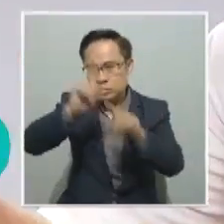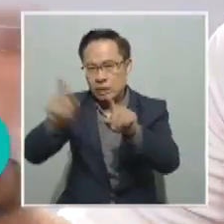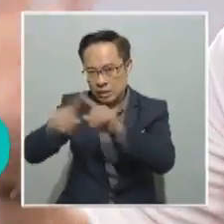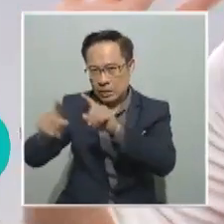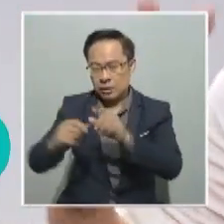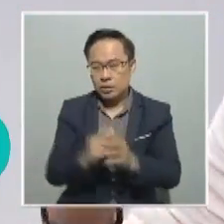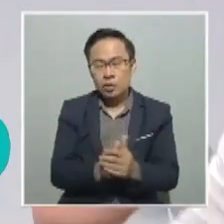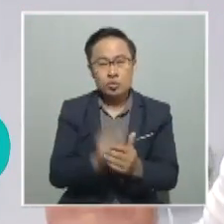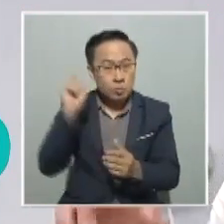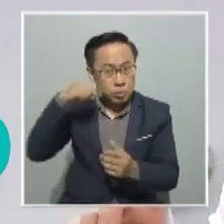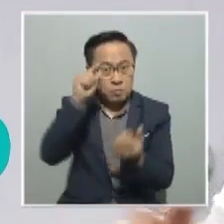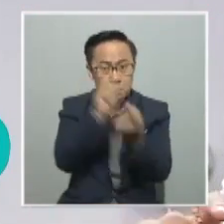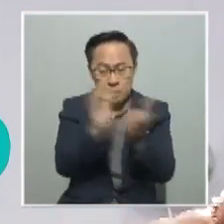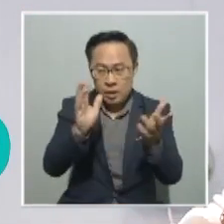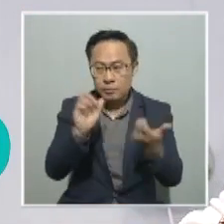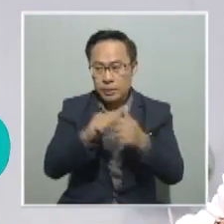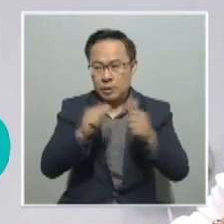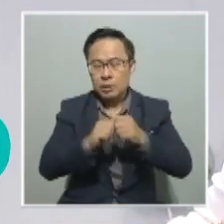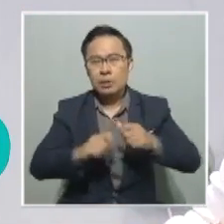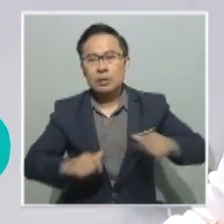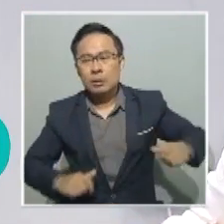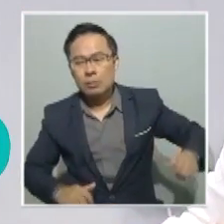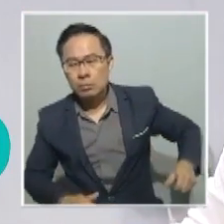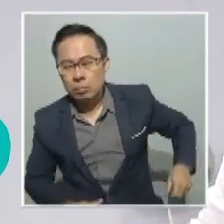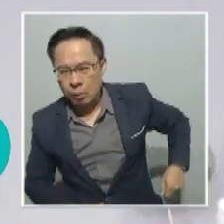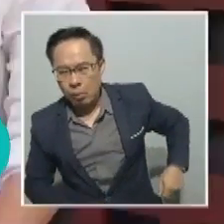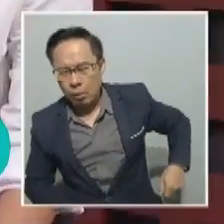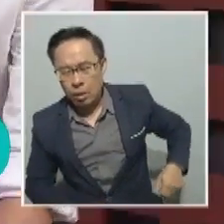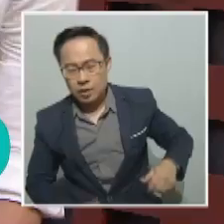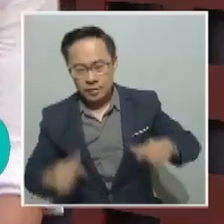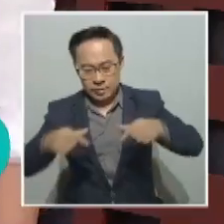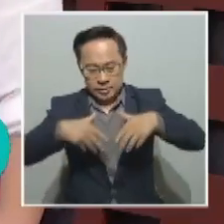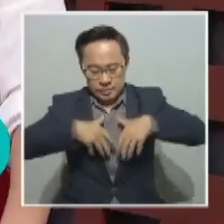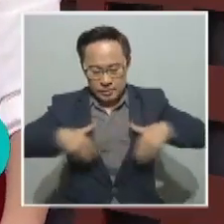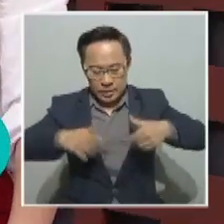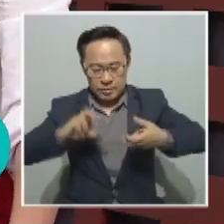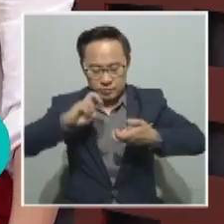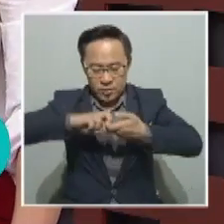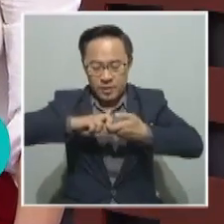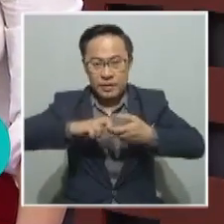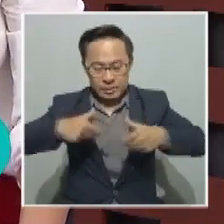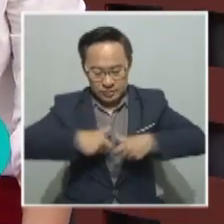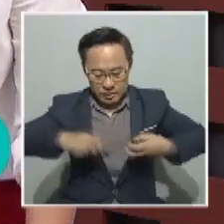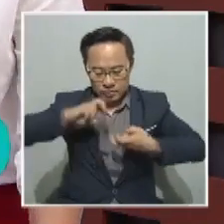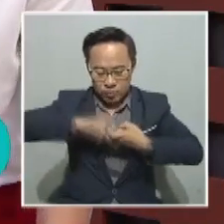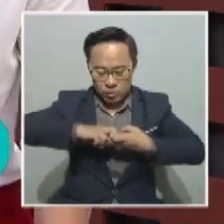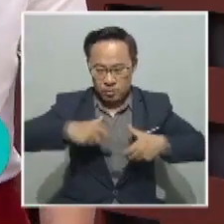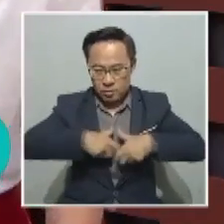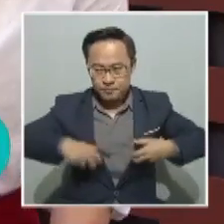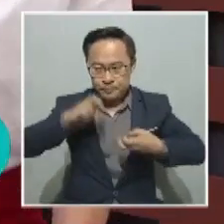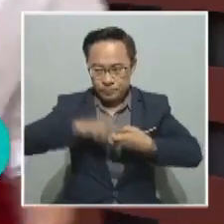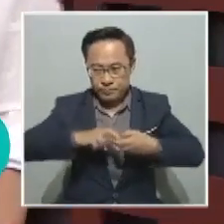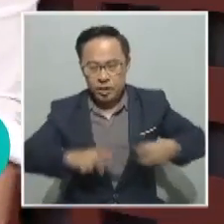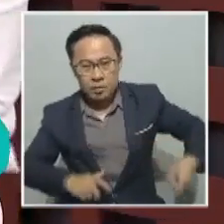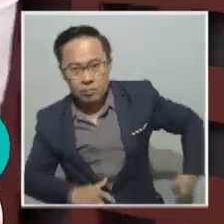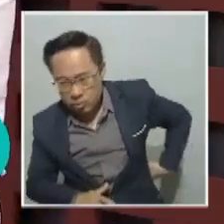พบบ่อยๆ ก็คือ องศาไหน ใส่เสื้อชั้นในและถอดเสื้อชั้นในลำบาก อ๋อปลดข้างหลังใช่ไหมมันจะตะขออยู่ข้างหลังใช่ไหม แม่เดี๋ยวนี้มาอย่